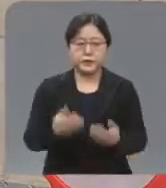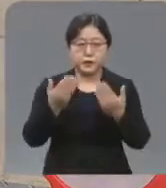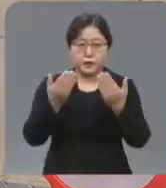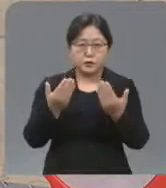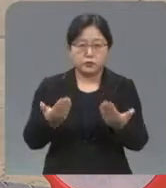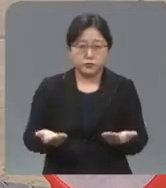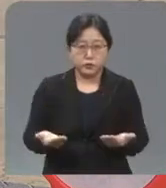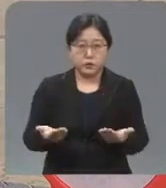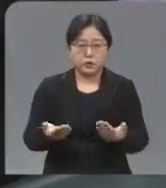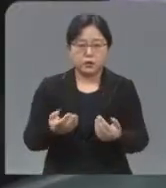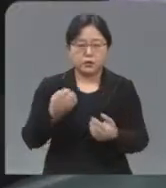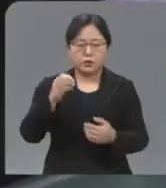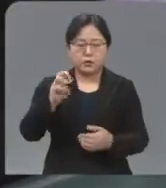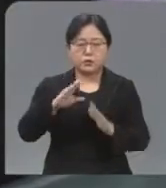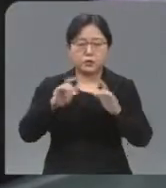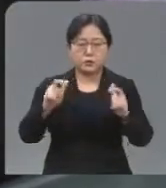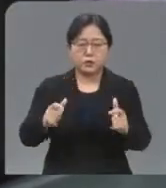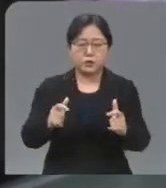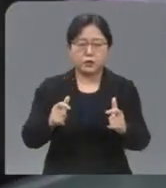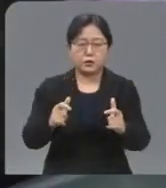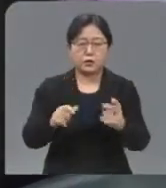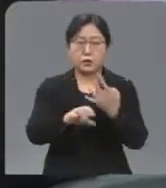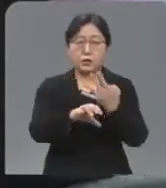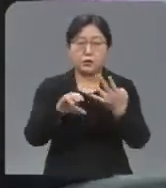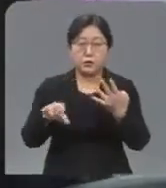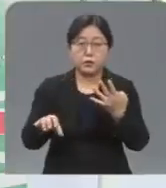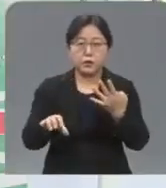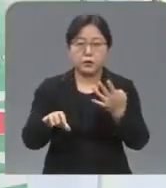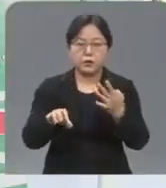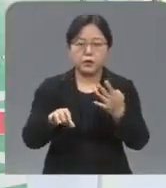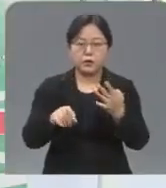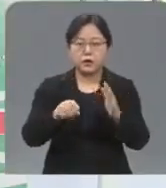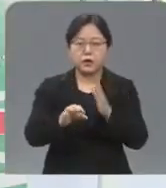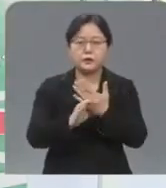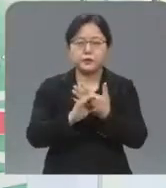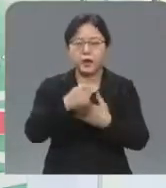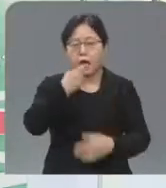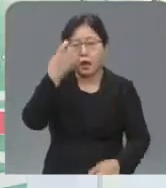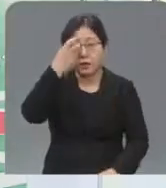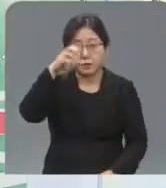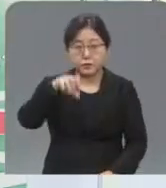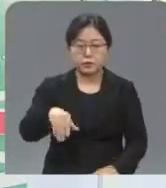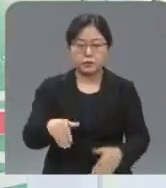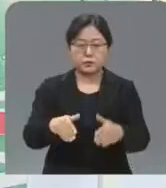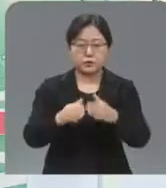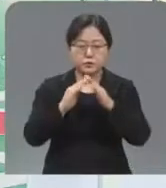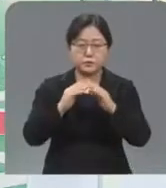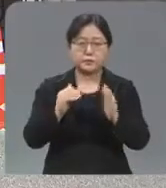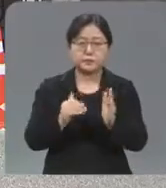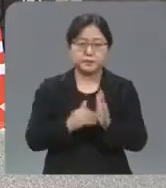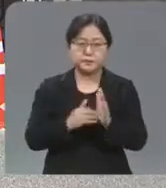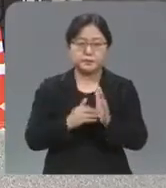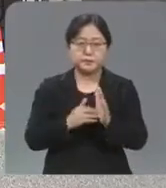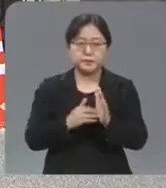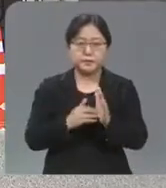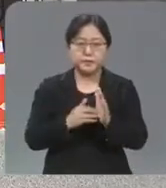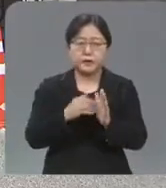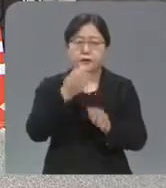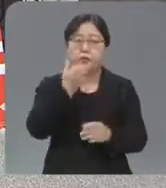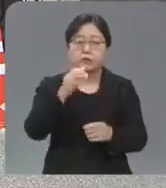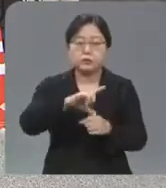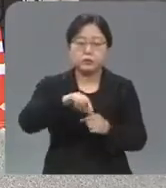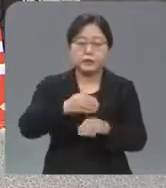연휴를 앞두고 광주 전남 주요 휴게소 4곳에 코로나19 임시 선별 검사소가 설치됐습니다. 수도권